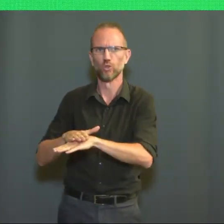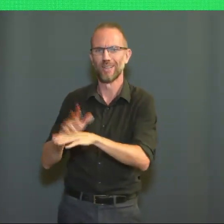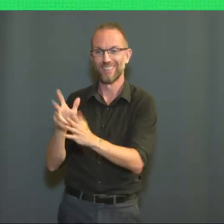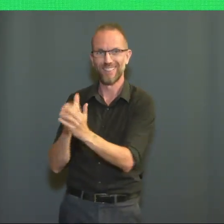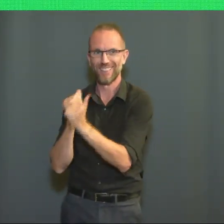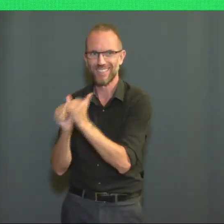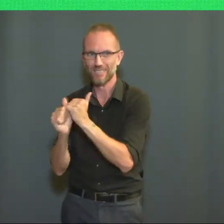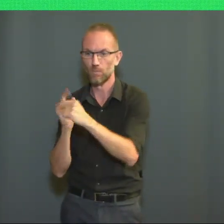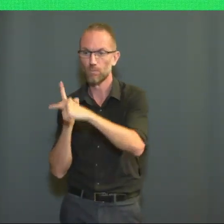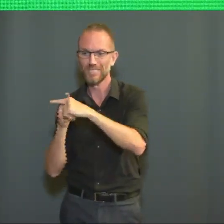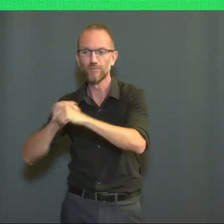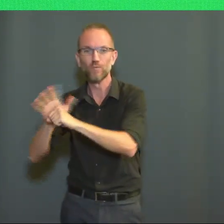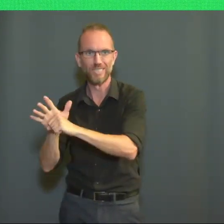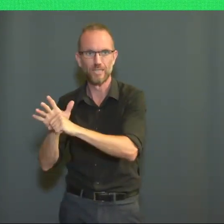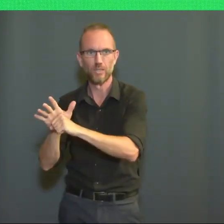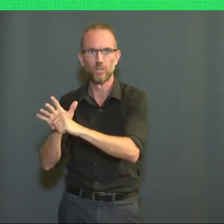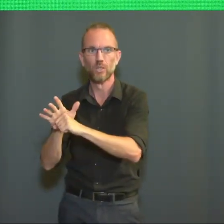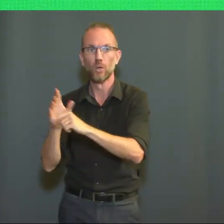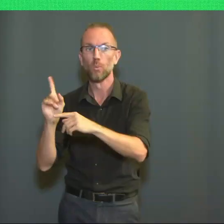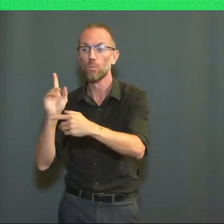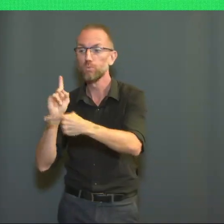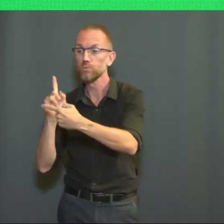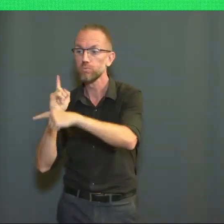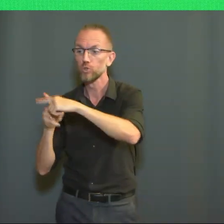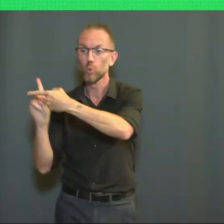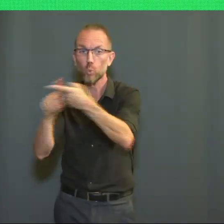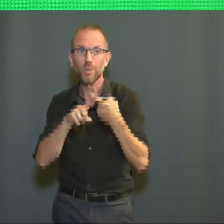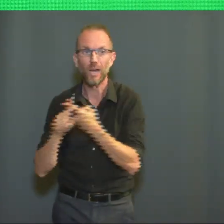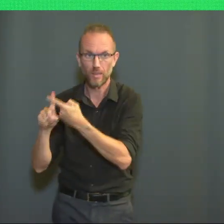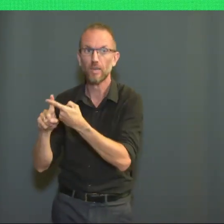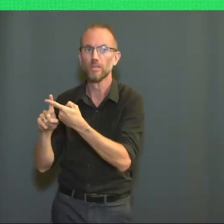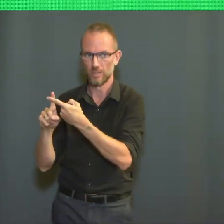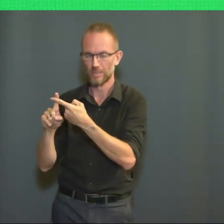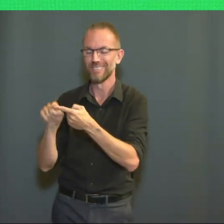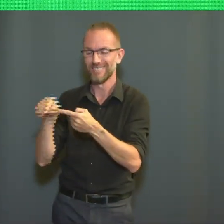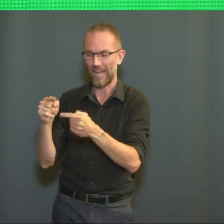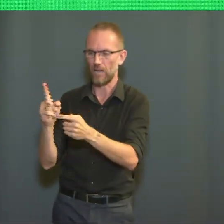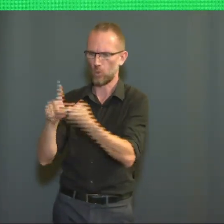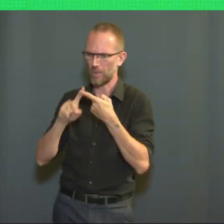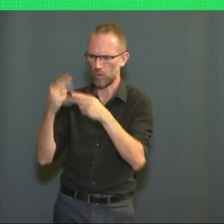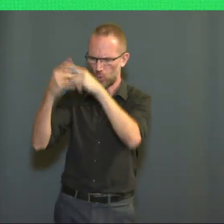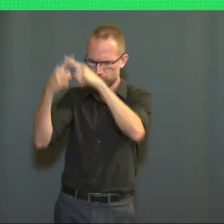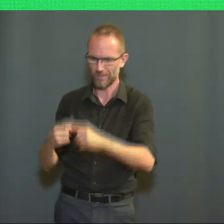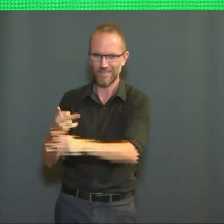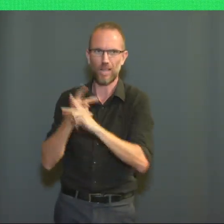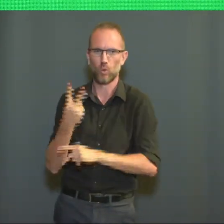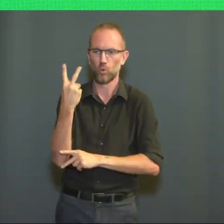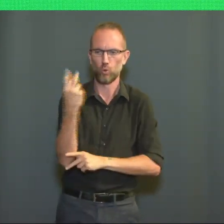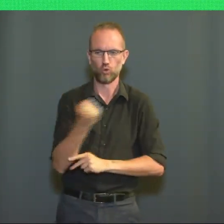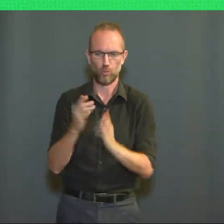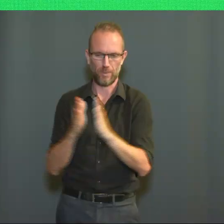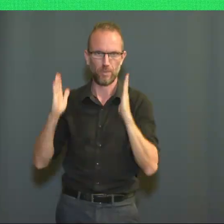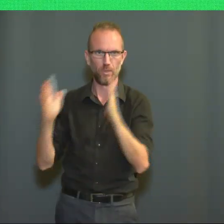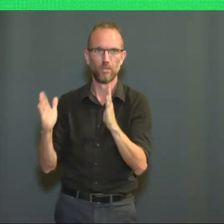les gens, leurs contacts, ils sont gardés pendant 14 jours si nécessaire. Et c'est de là aussi que l'application peut